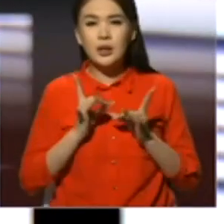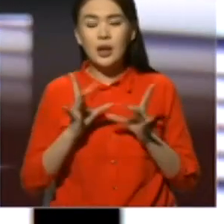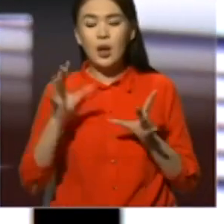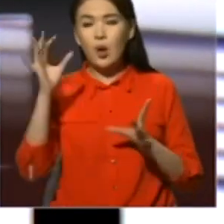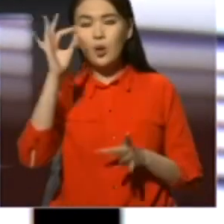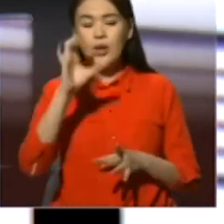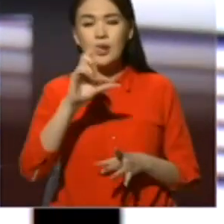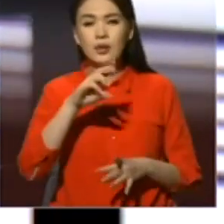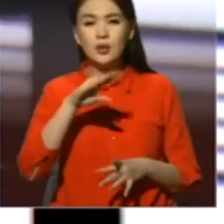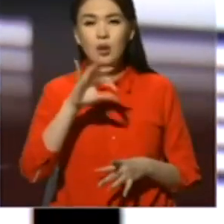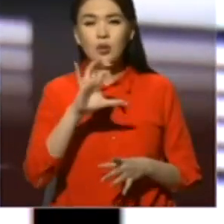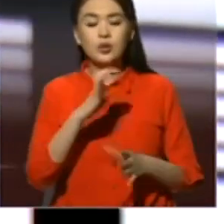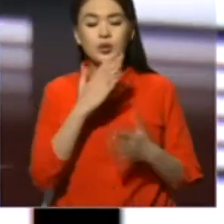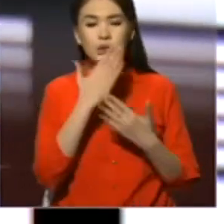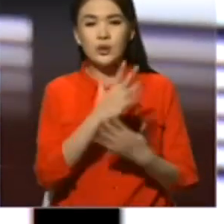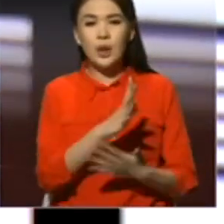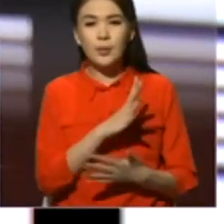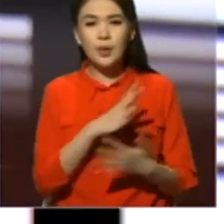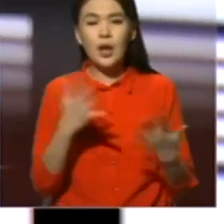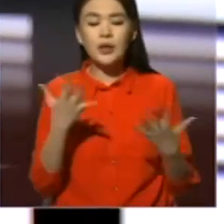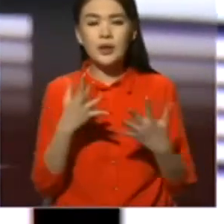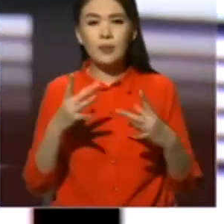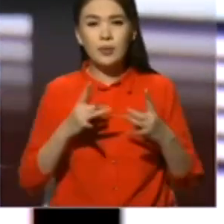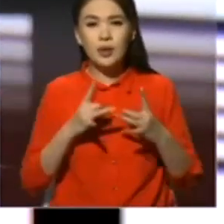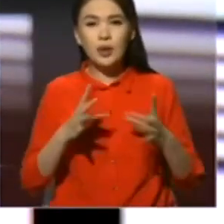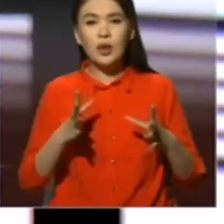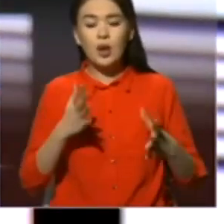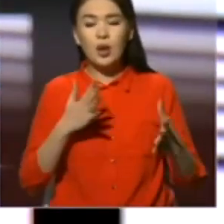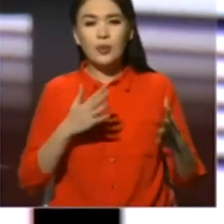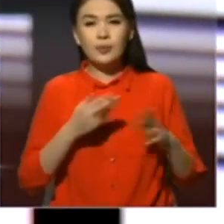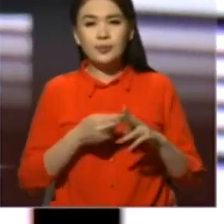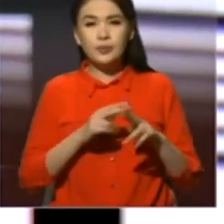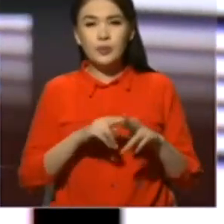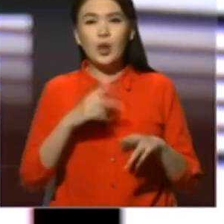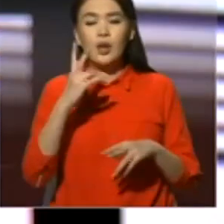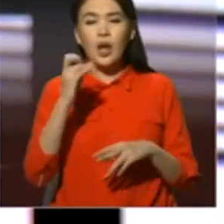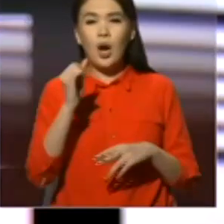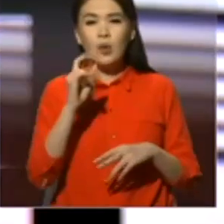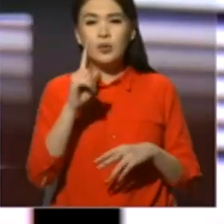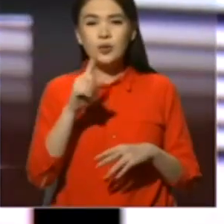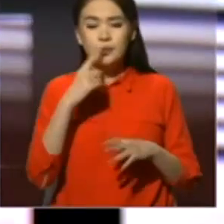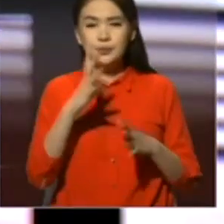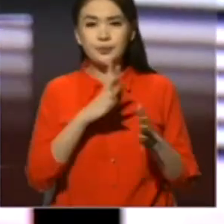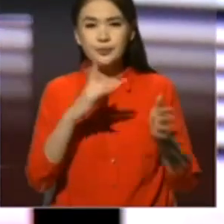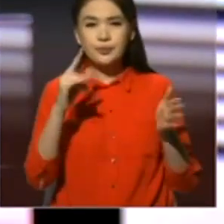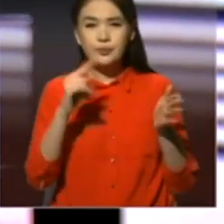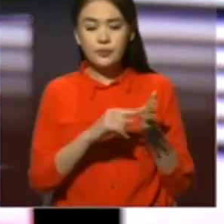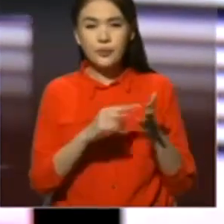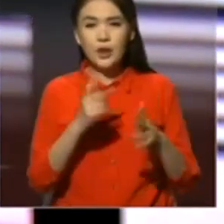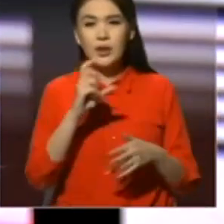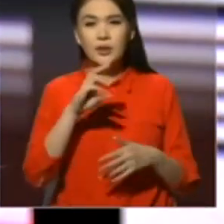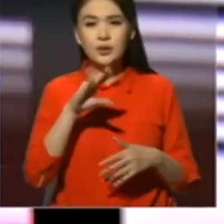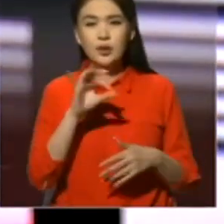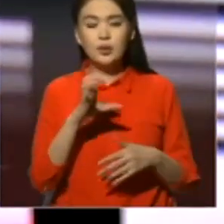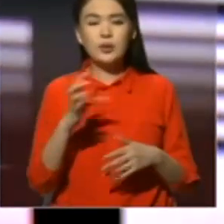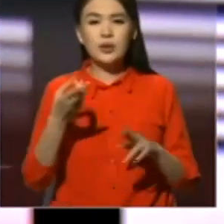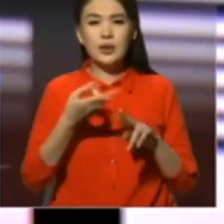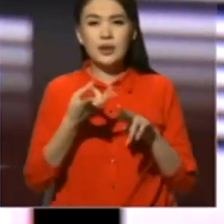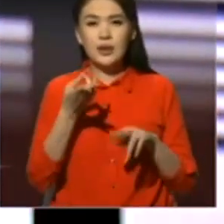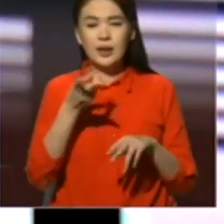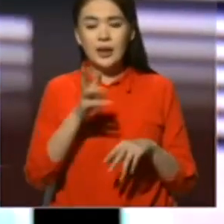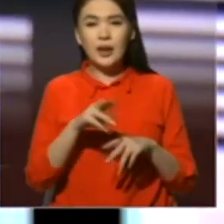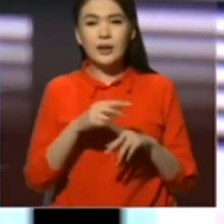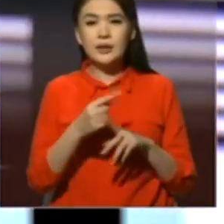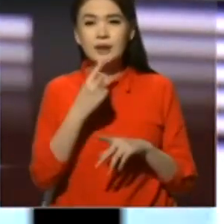осы этностардан сұрадық, сіз қандай мерекені тойлайсыз дегенде, олар Наурыз мейрамын атап көрсетті. Мысалы ең бірінші, барлық этностар үшін жаңағы тіл мәселесі, Наурыз